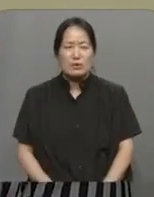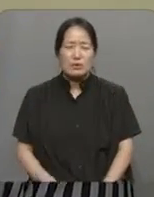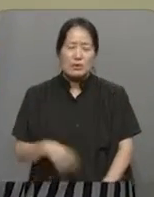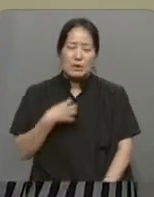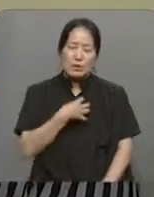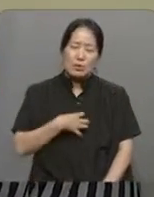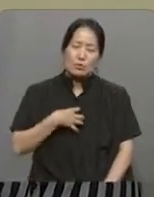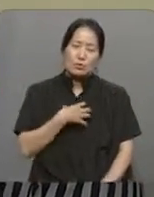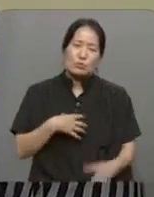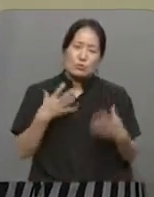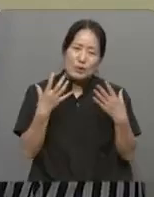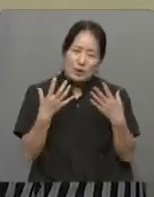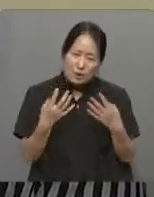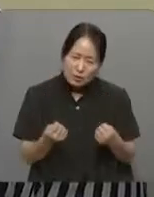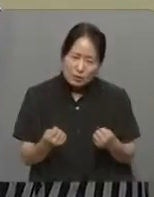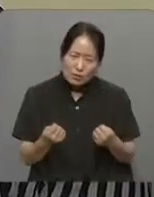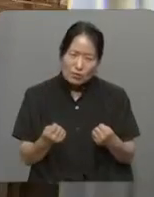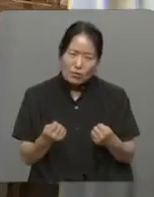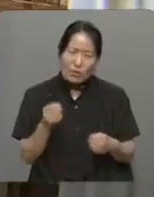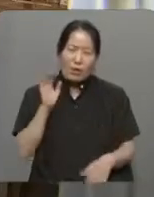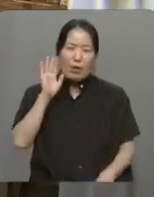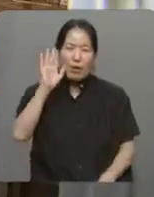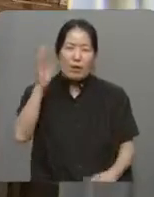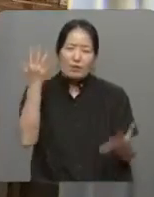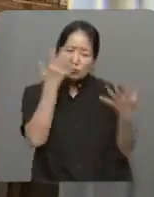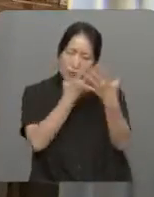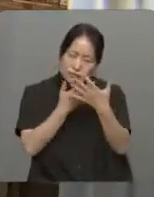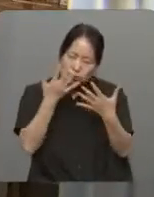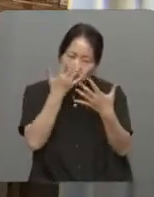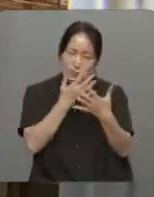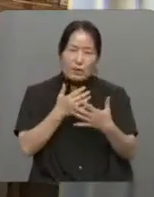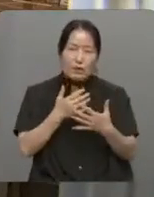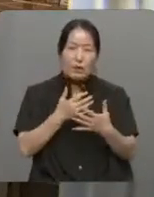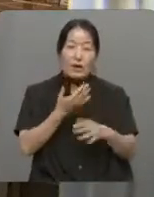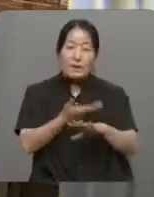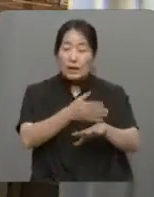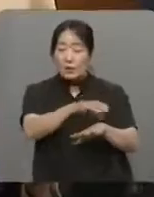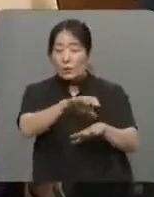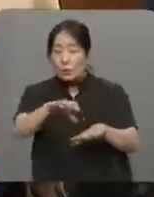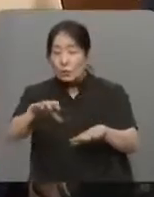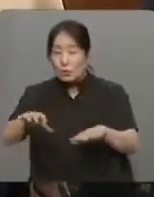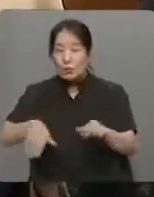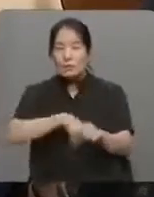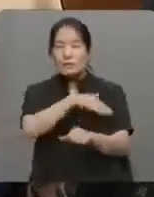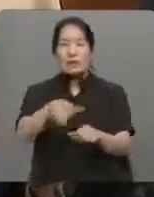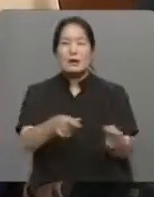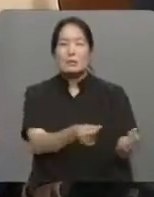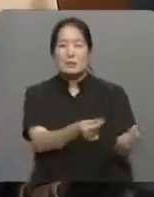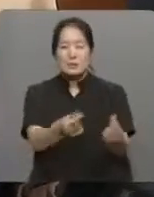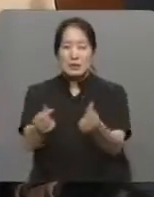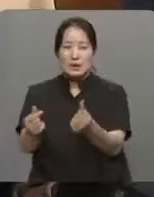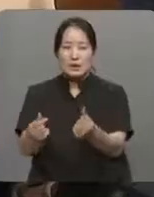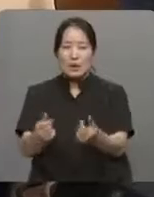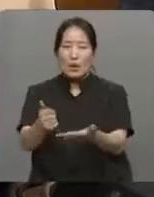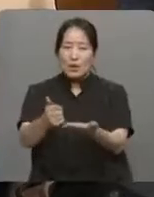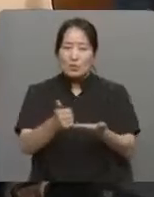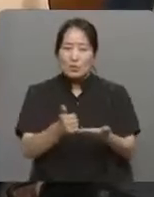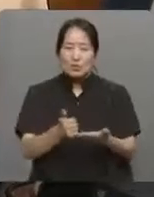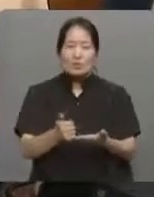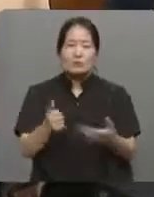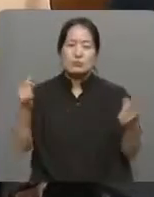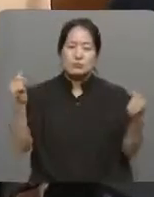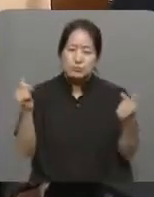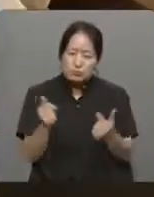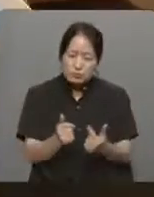걱정도 많이 되고 또 막막하기도 하고. 인근 다른 식당도 사정은 마찬가지. 방문 손님은 뚝